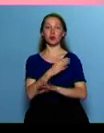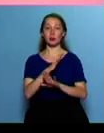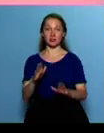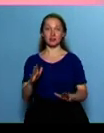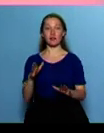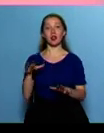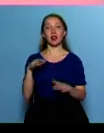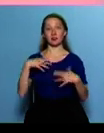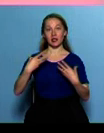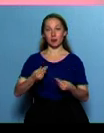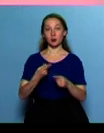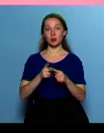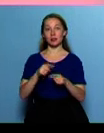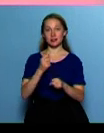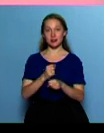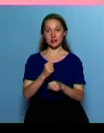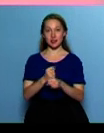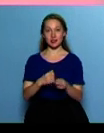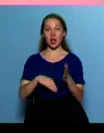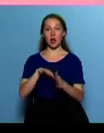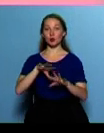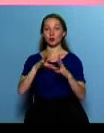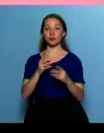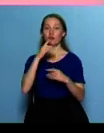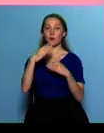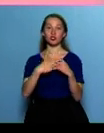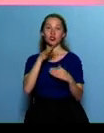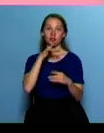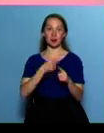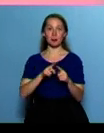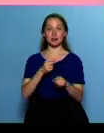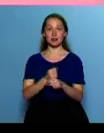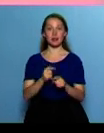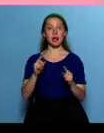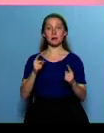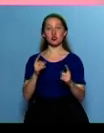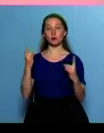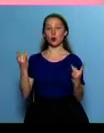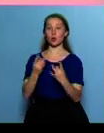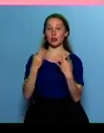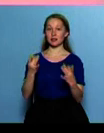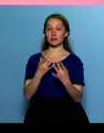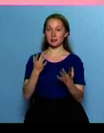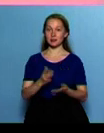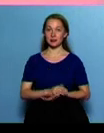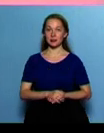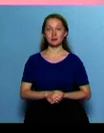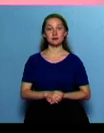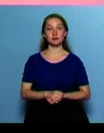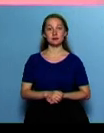настоятельно советуют это сделать. Причем лучше всего в ближайшее время. Почему, рассказали нашему корреспонденту Альбине